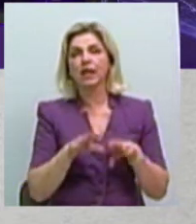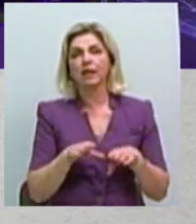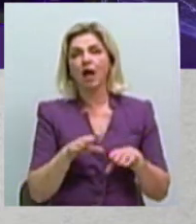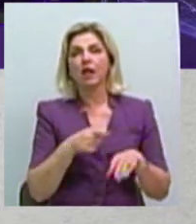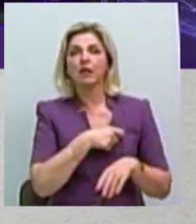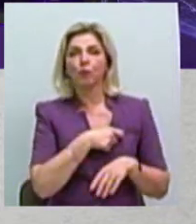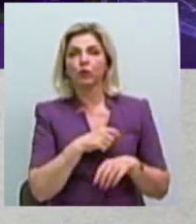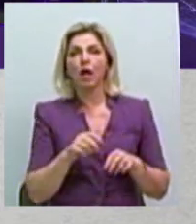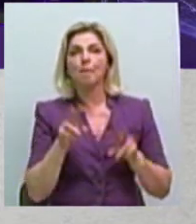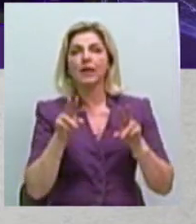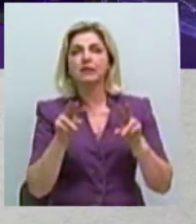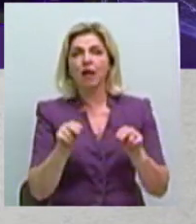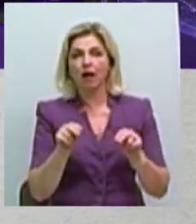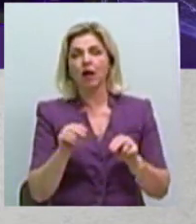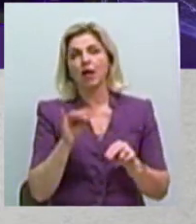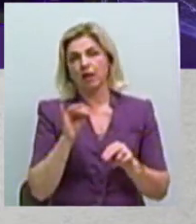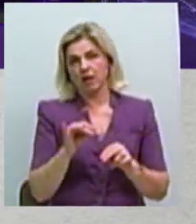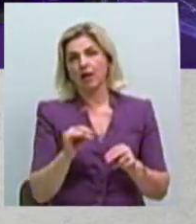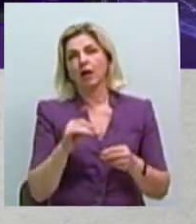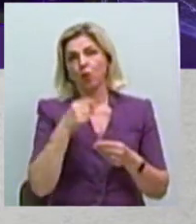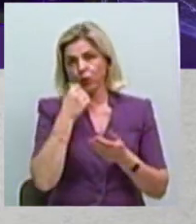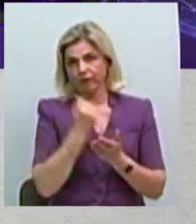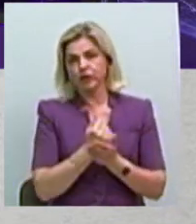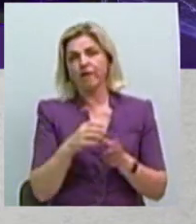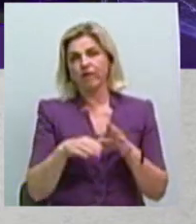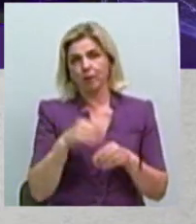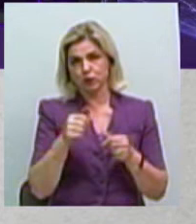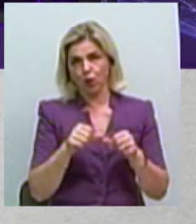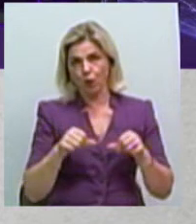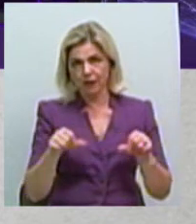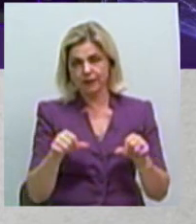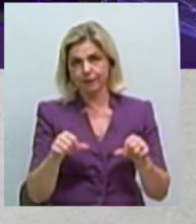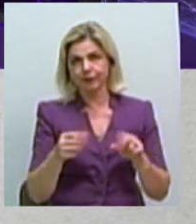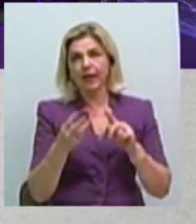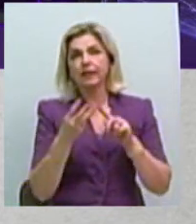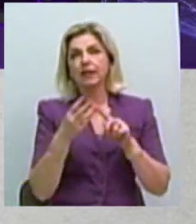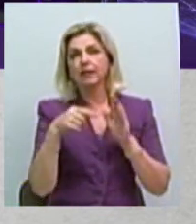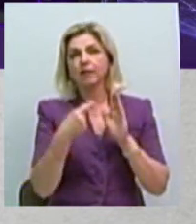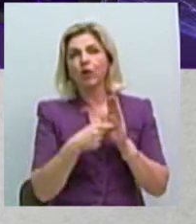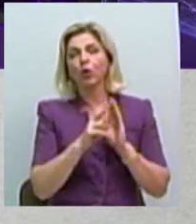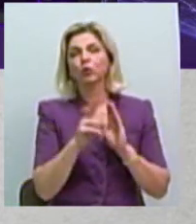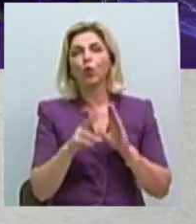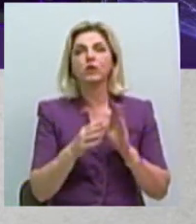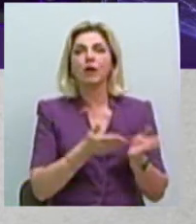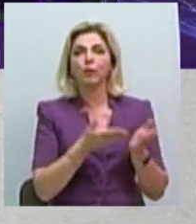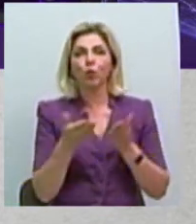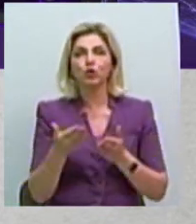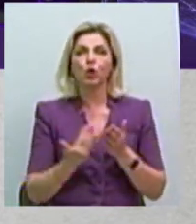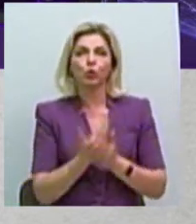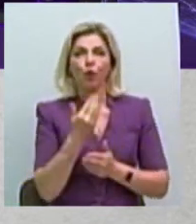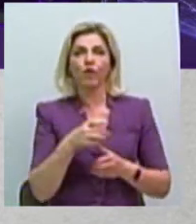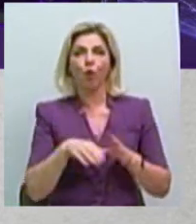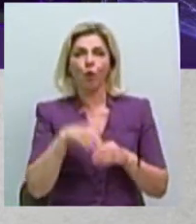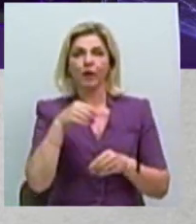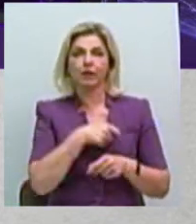його обраним за рішенням відповідної виборчої комісії. Це раніше. Хто запрошує новообраних депутатів до складання